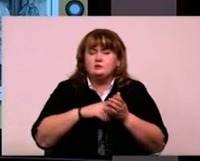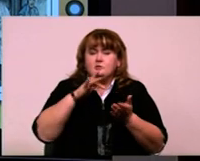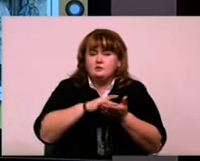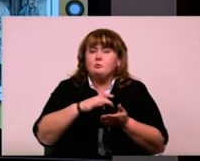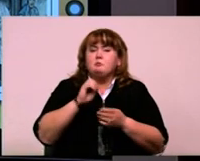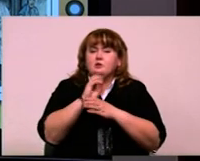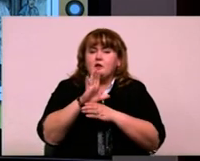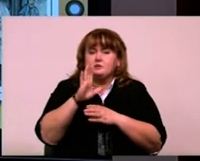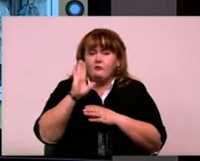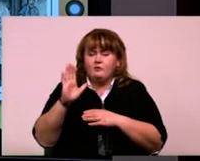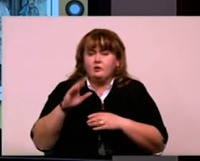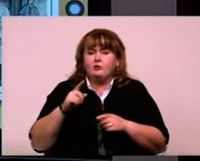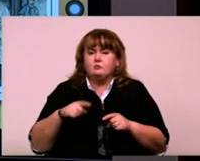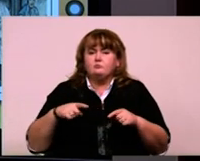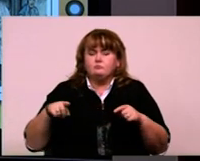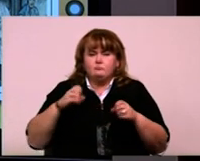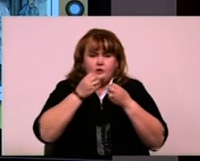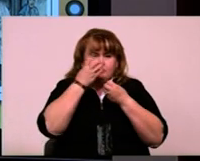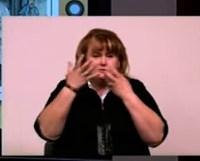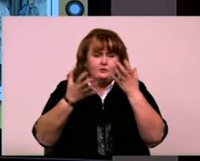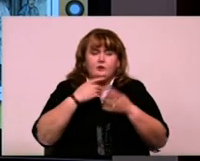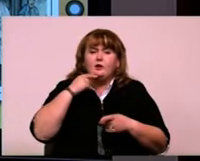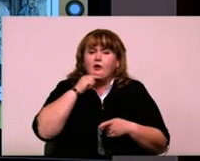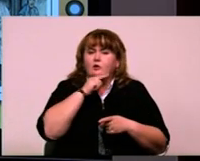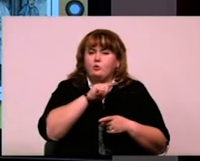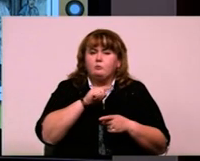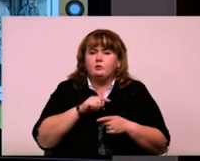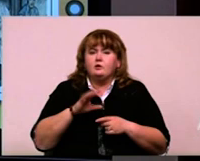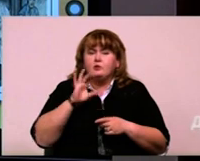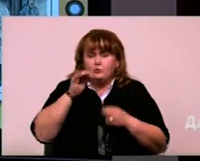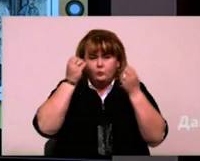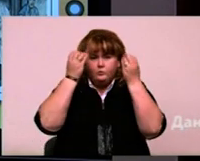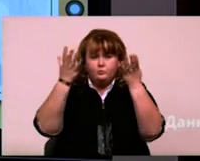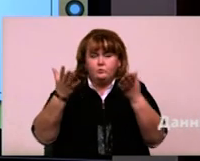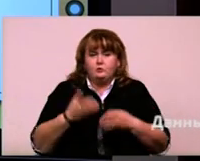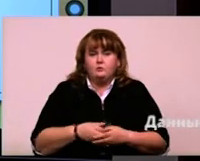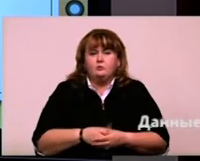века достигла своего расцвета экономика и культура.